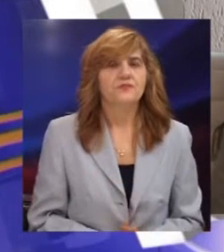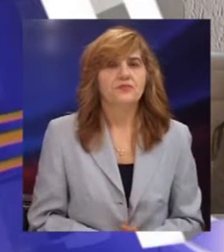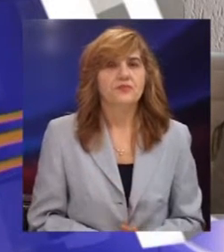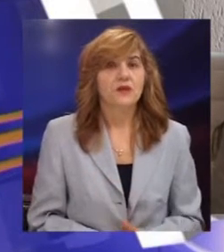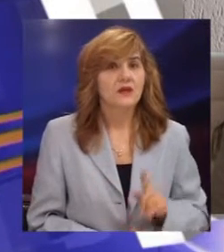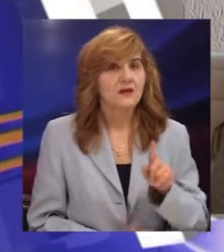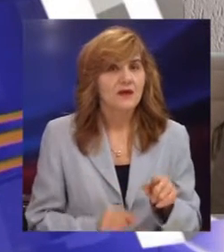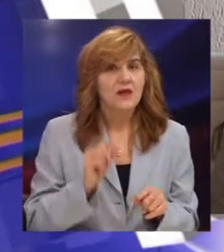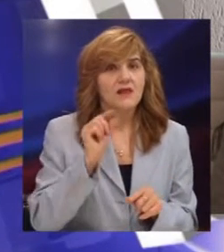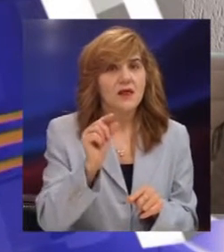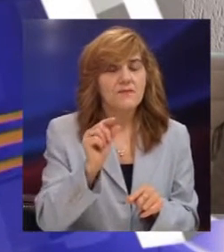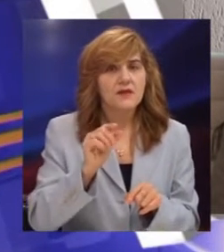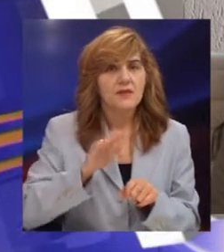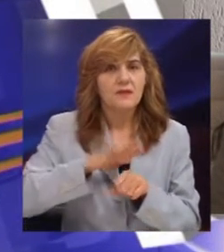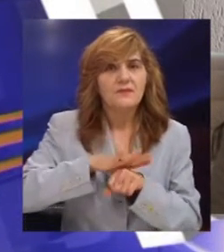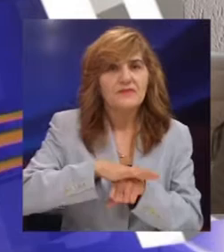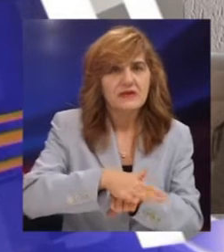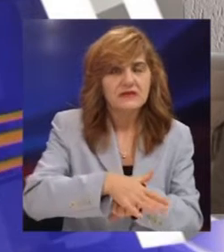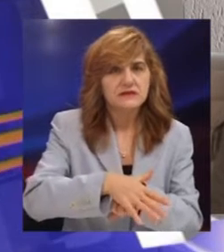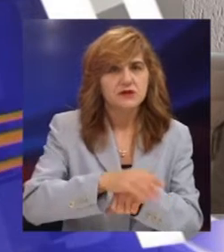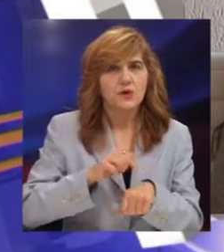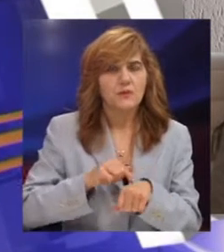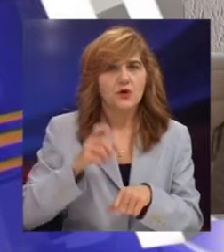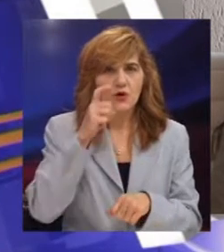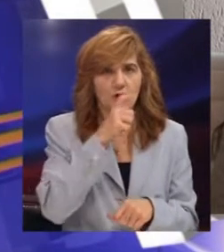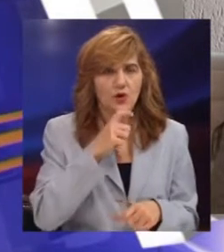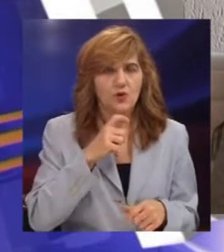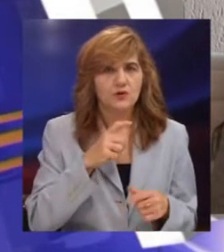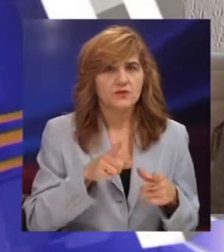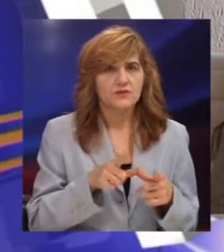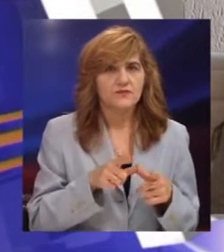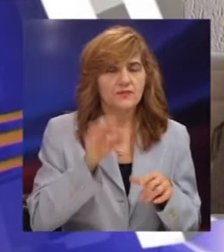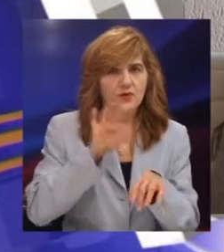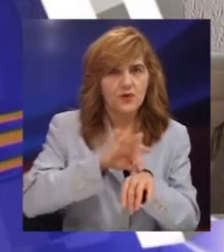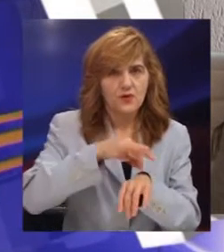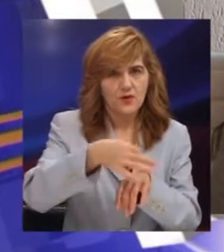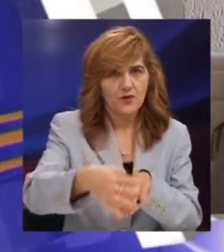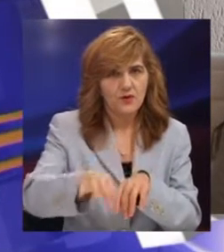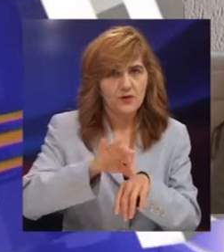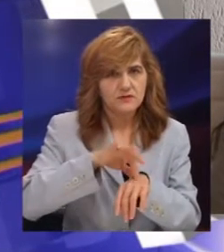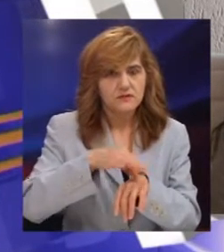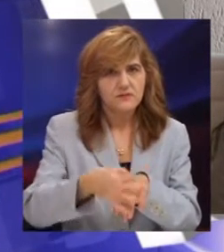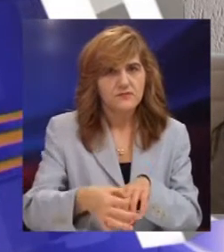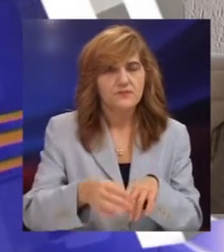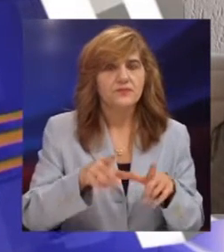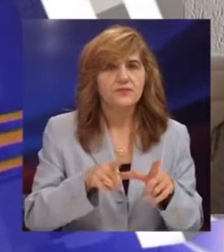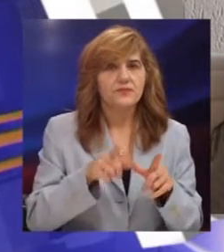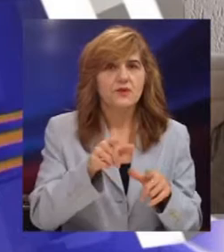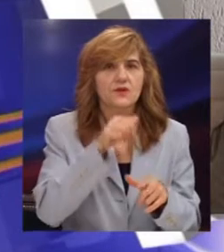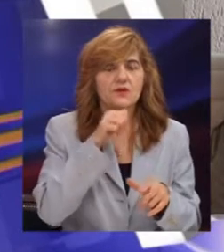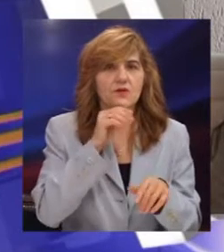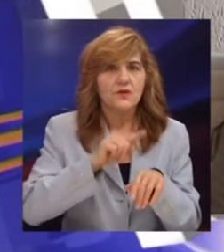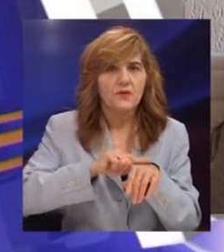znači, i sa najmanjim pritiskom na površinu kože dolazi do odlubljivanja taj površnog sloja, stvaraju